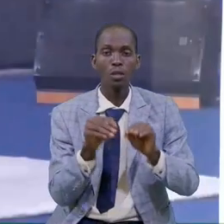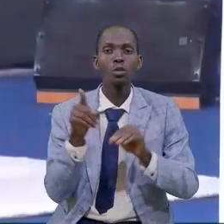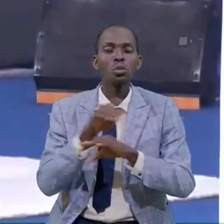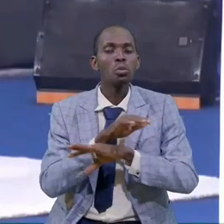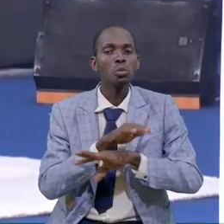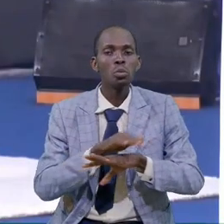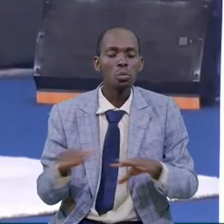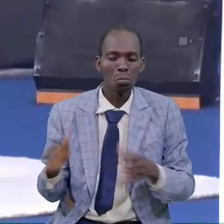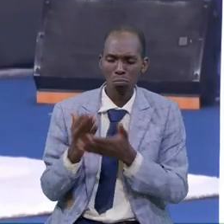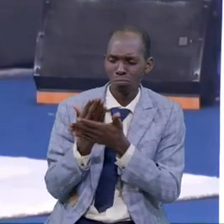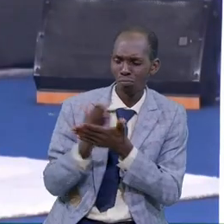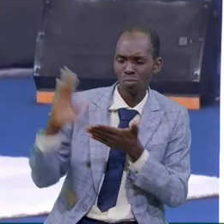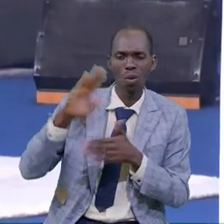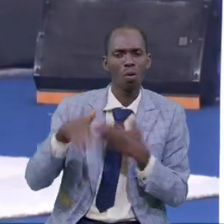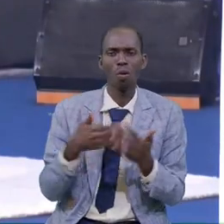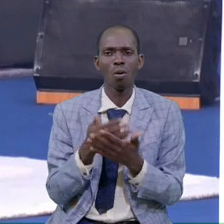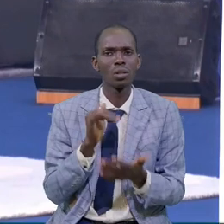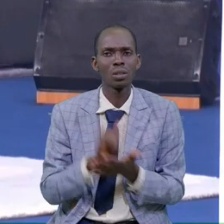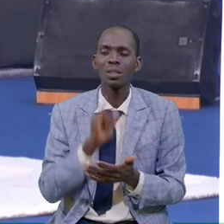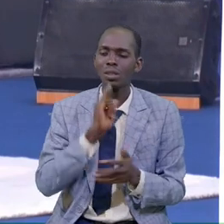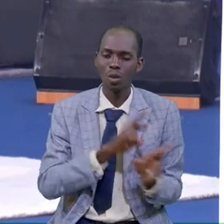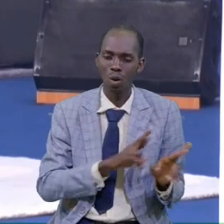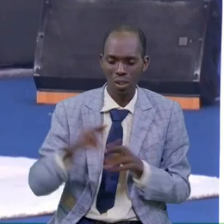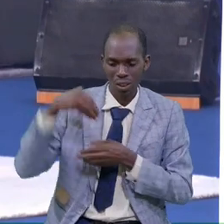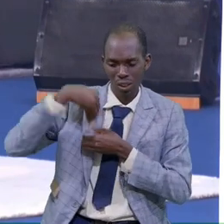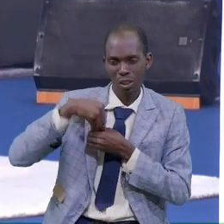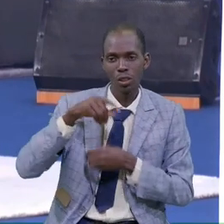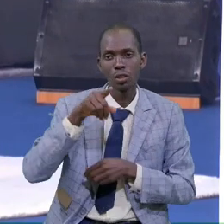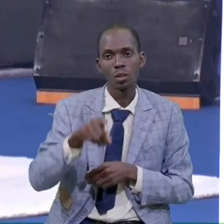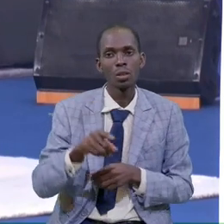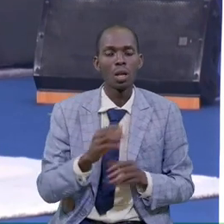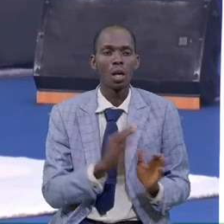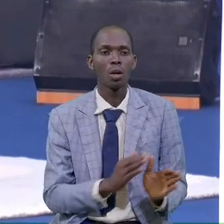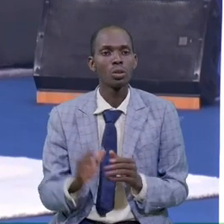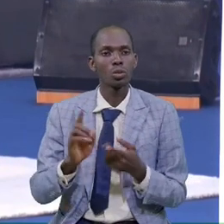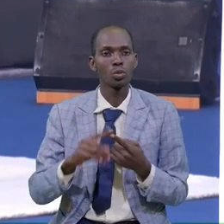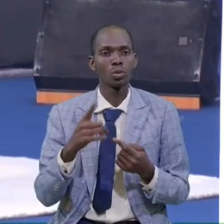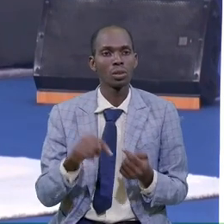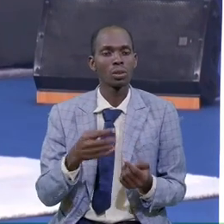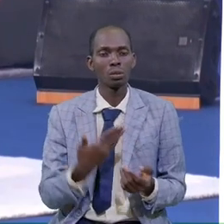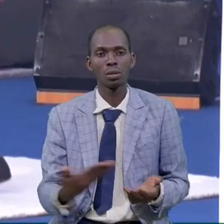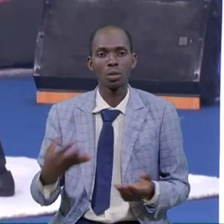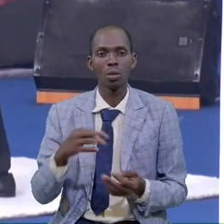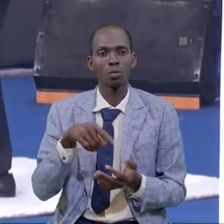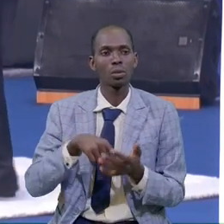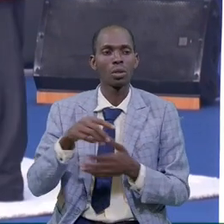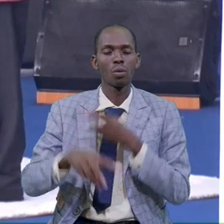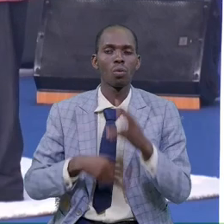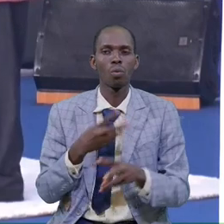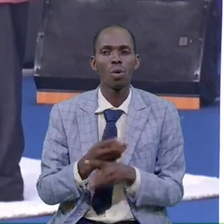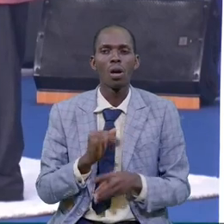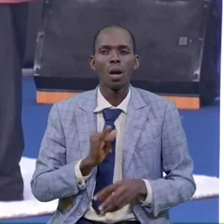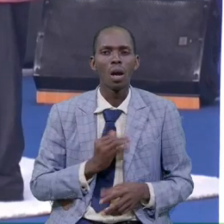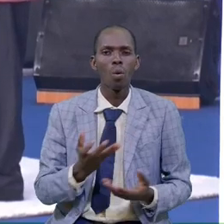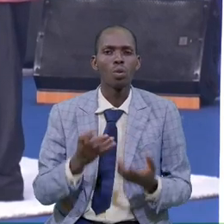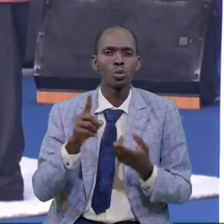Et ils ne résistent pas, tu ne résistes pas à ça, selon le train de ce monde. Pense aux